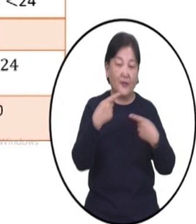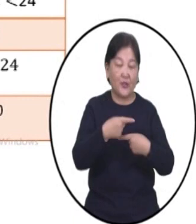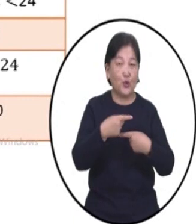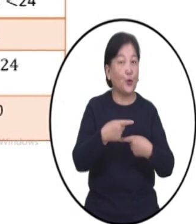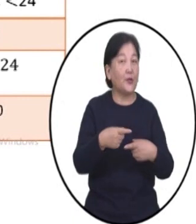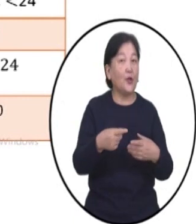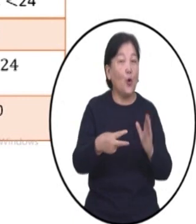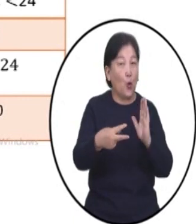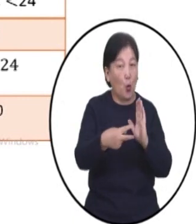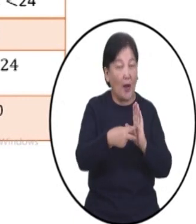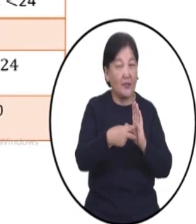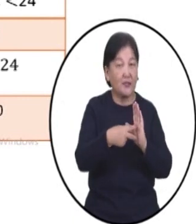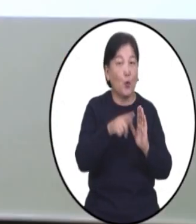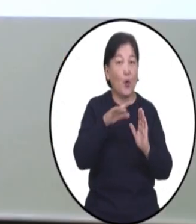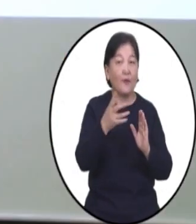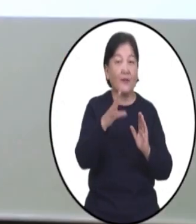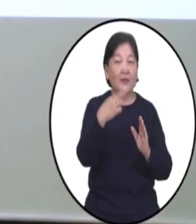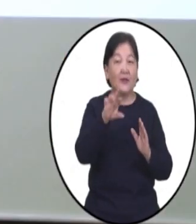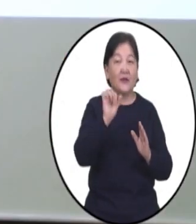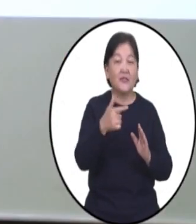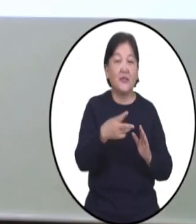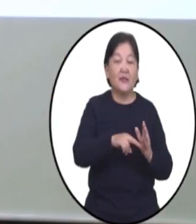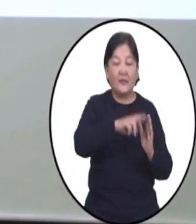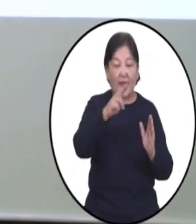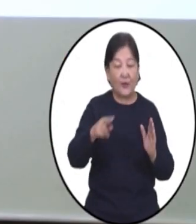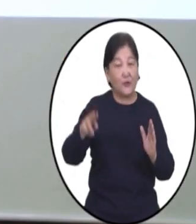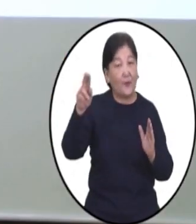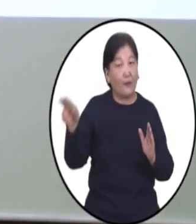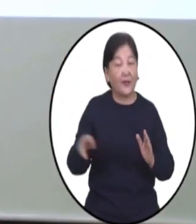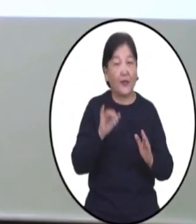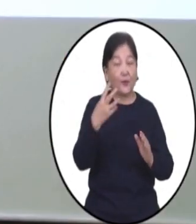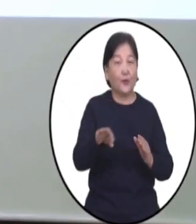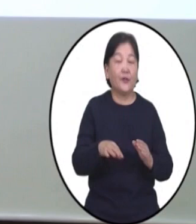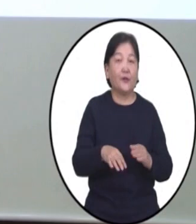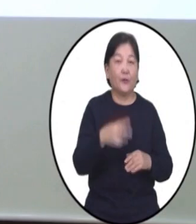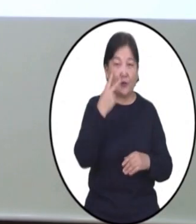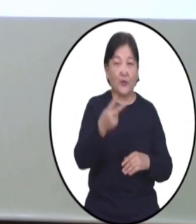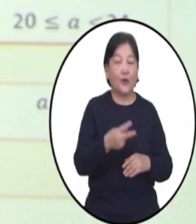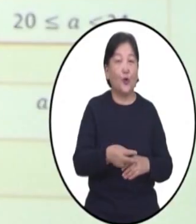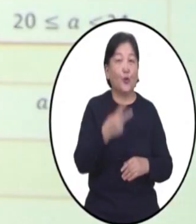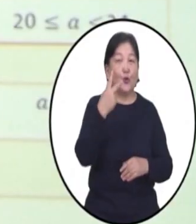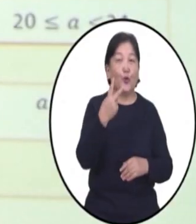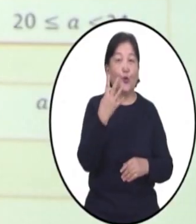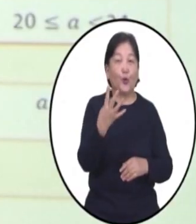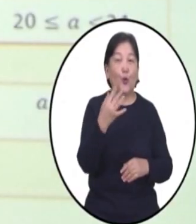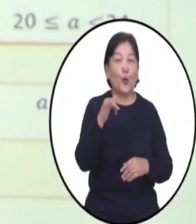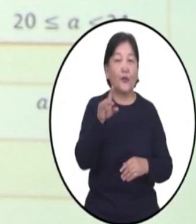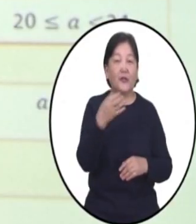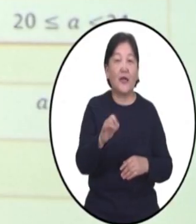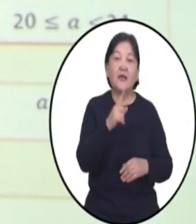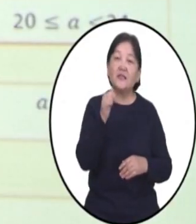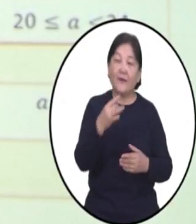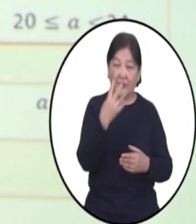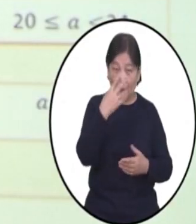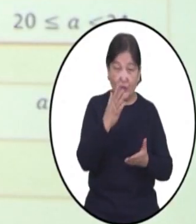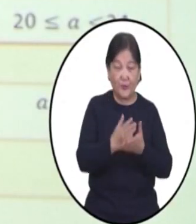замаар хоригдлогдсон давтамжийн график байгуулах. Энэ тулд тэнцүү завсрууд хувааж авч үзье. Дөрвөн урттай завсруудад авч үзэж байна гэсэн үг. Өөрөөр хэлэх юм